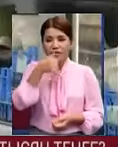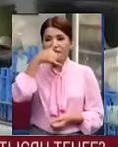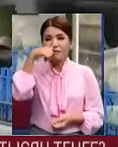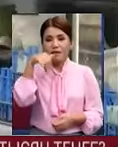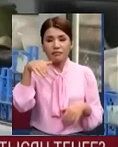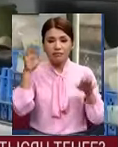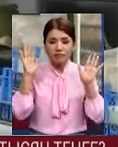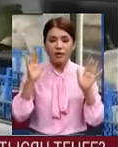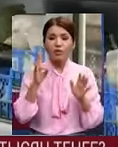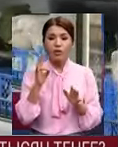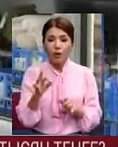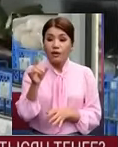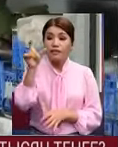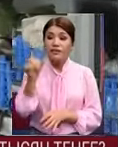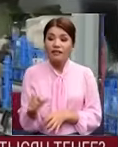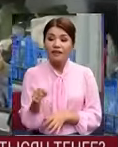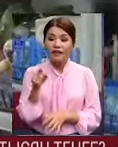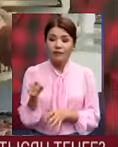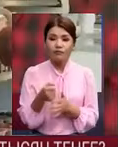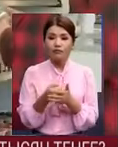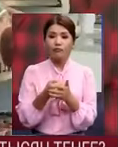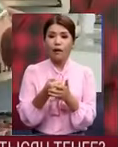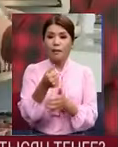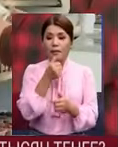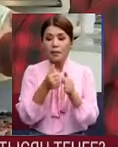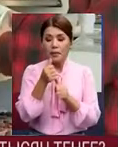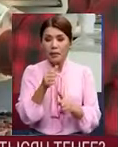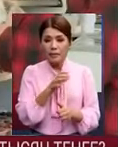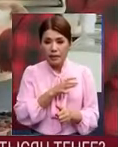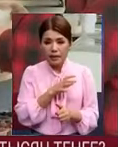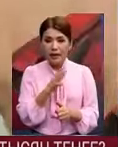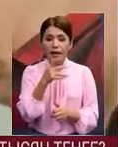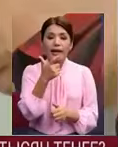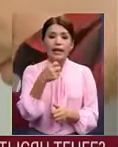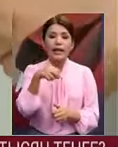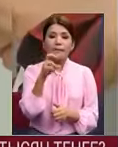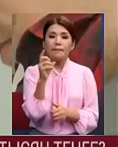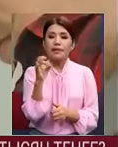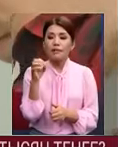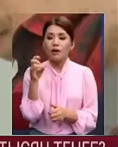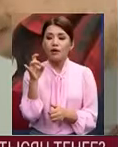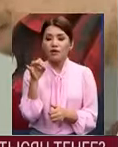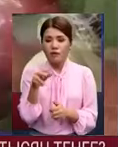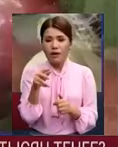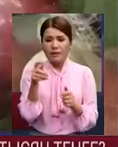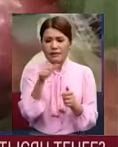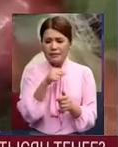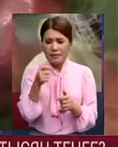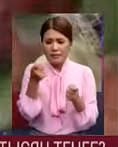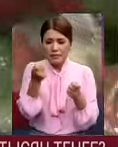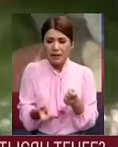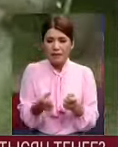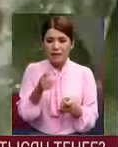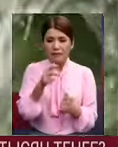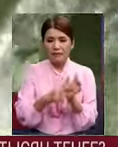бы. Но зато мы нашли человека, который сделал такой эксперимент. Публицист Глеб Пономарев попытался прожить на минималку в